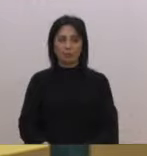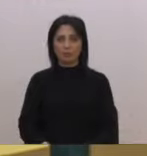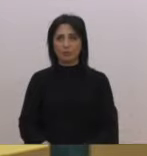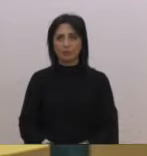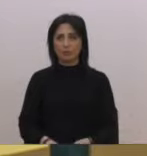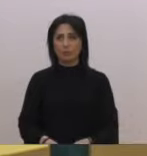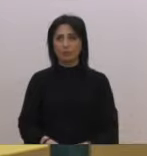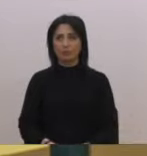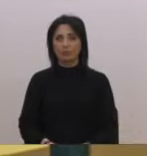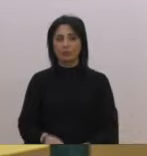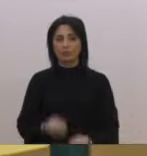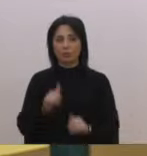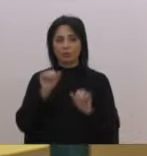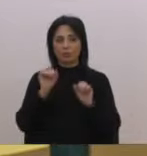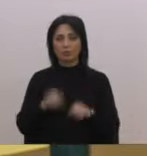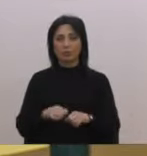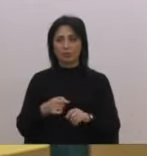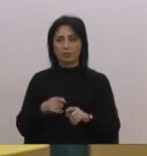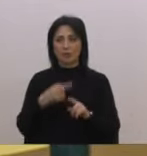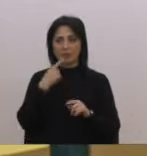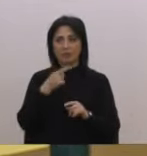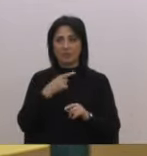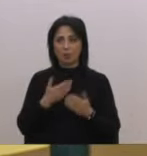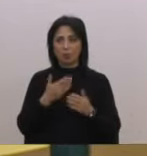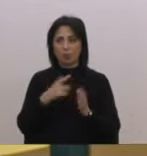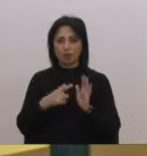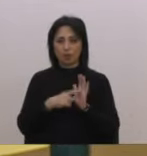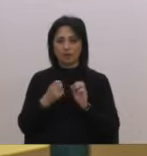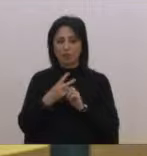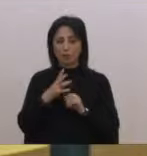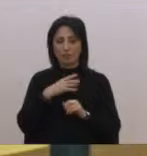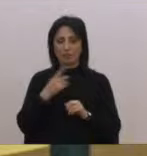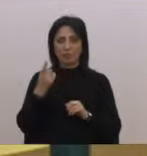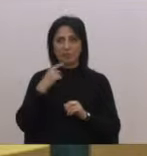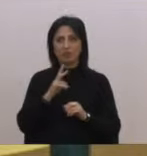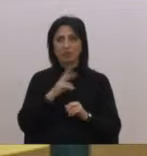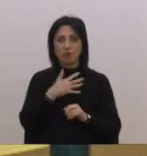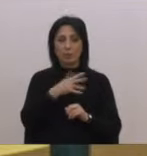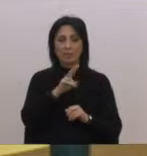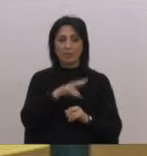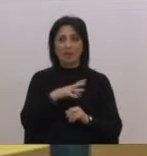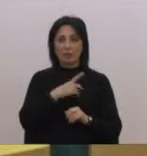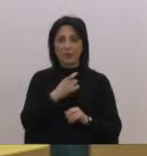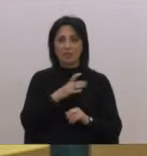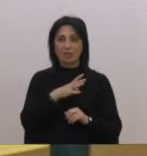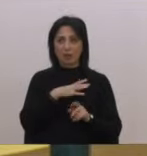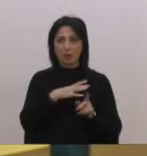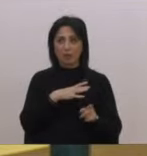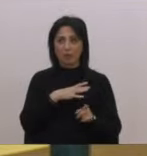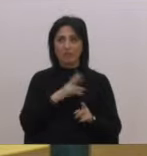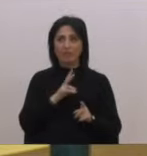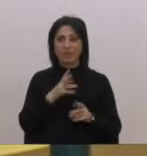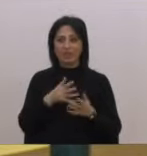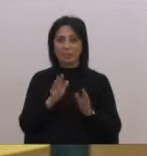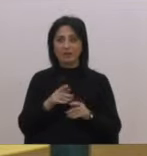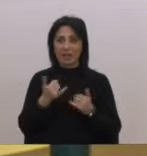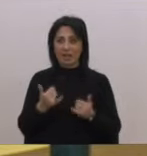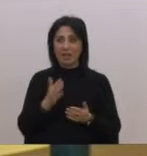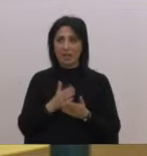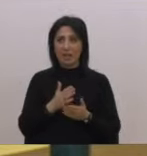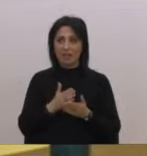minises proces. Rogoșele, ba, amist, maro, tu și da, stormeti, cu mașina, ba, tu ca să zormuz, da, tilarit, scund, asilarit, da, tu ca să meti, da,